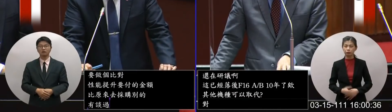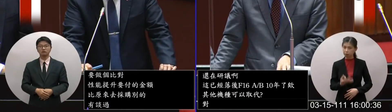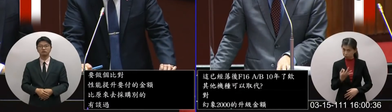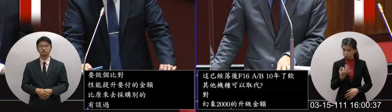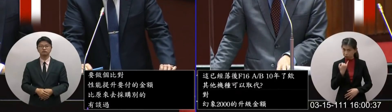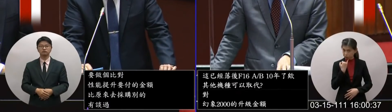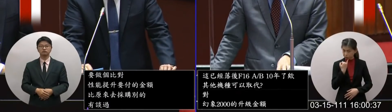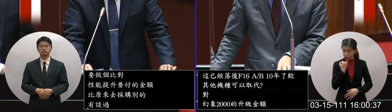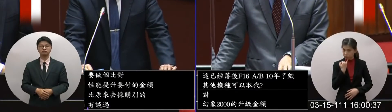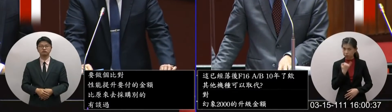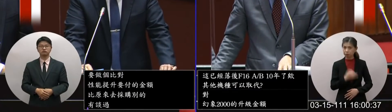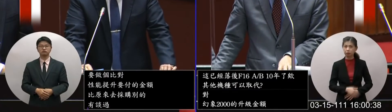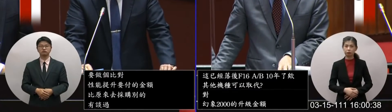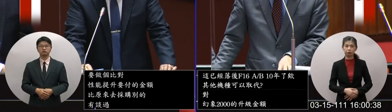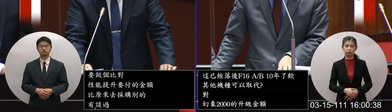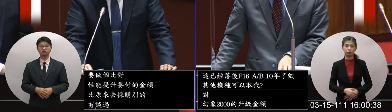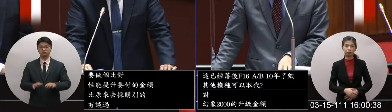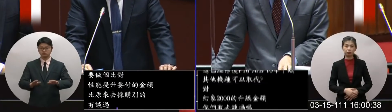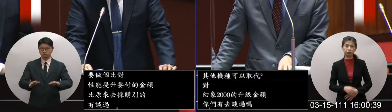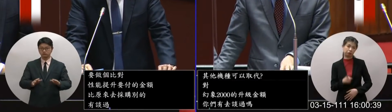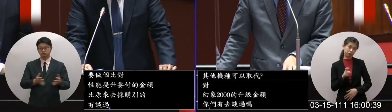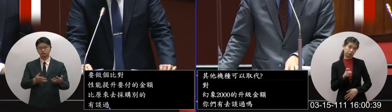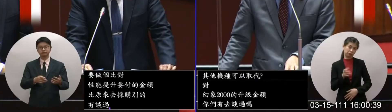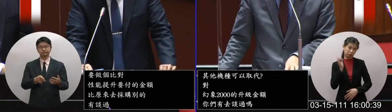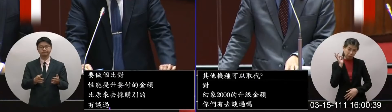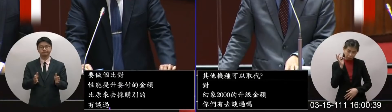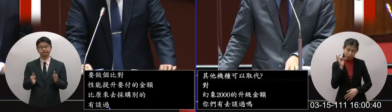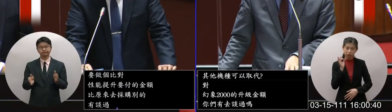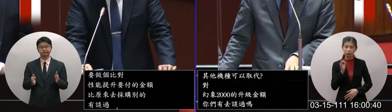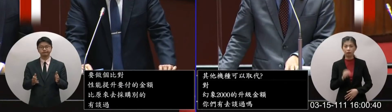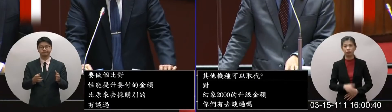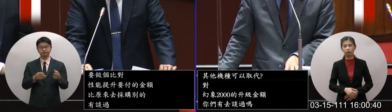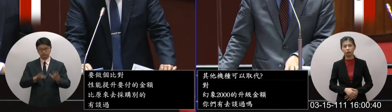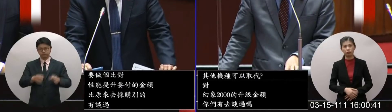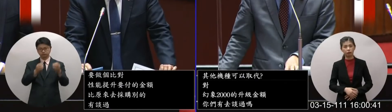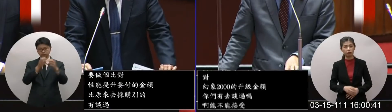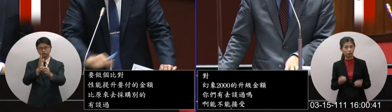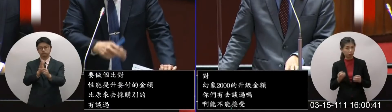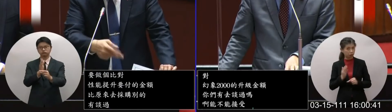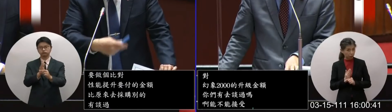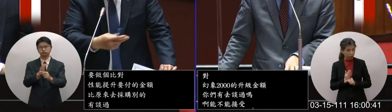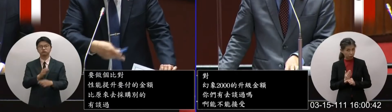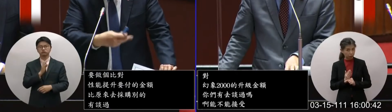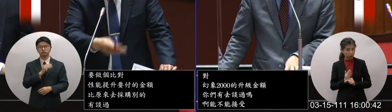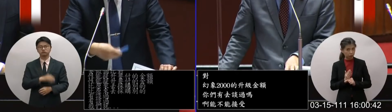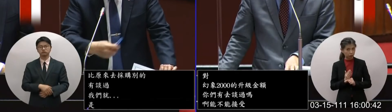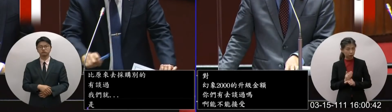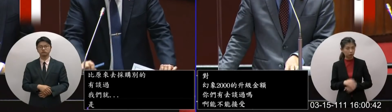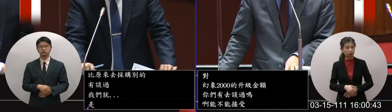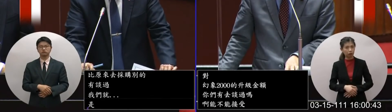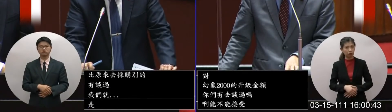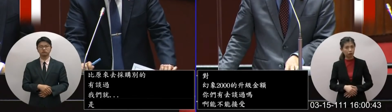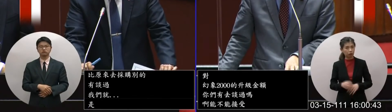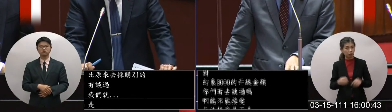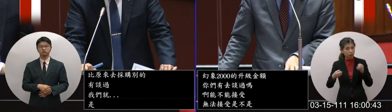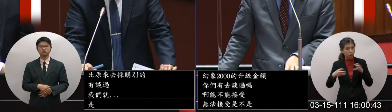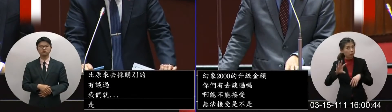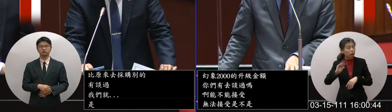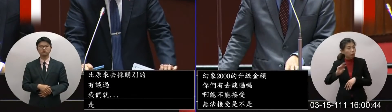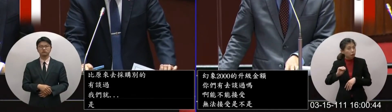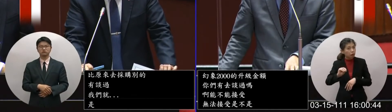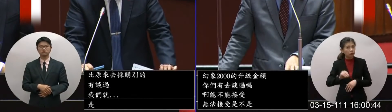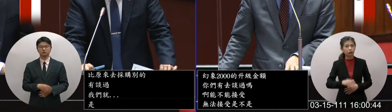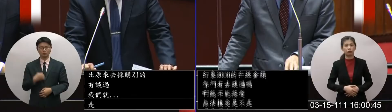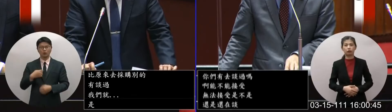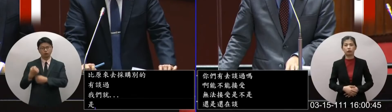受？ 我们就在 无法接受，是不是？还在谈？ 是， 就在还在谈吗？还有在谈吗？ 我